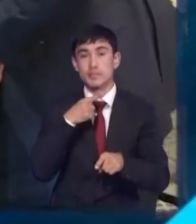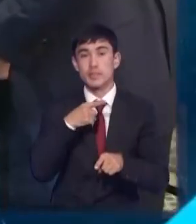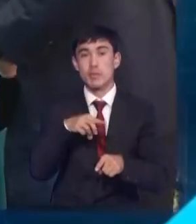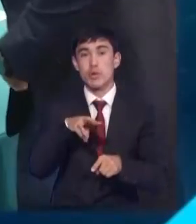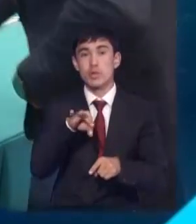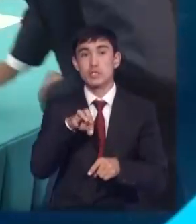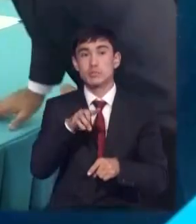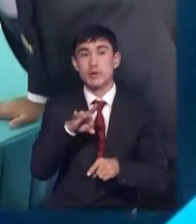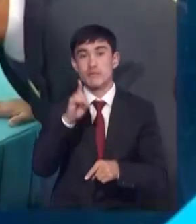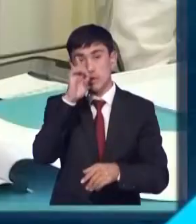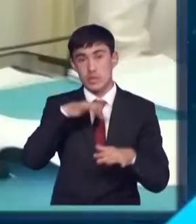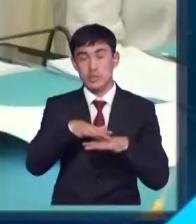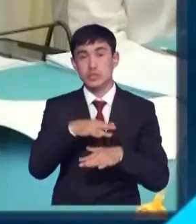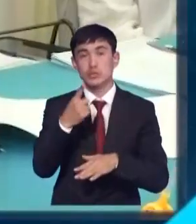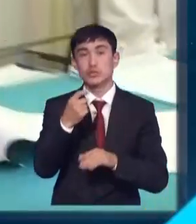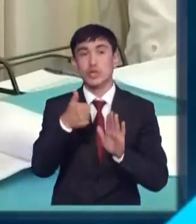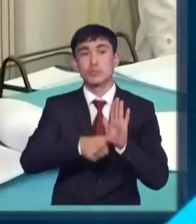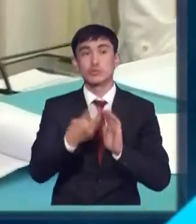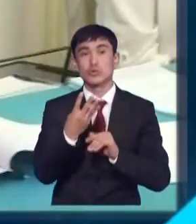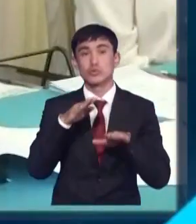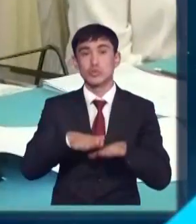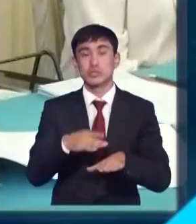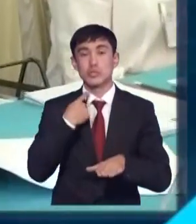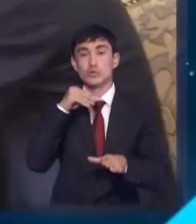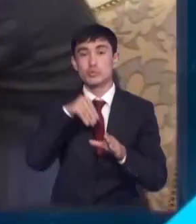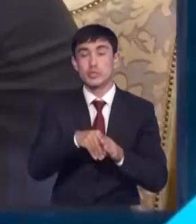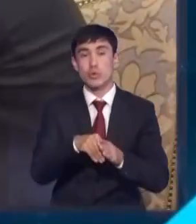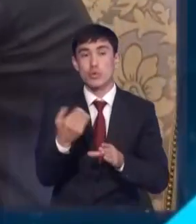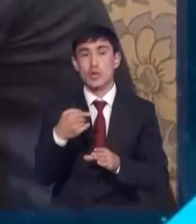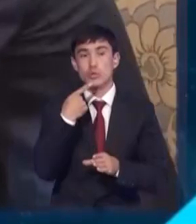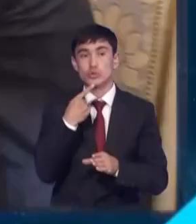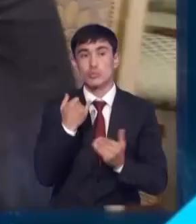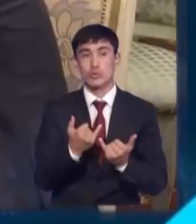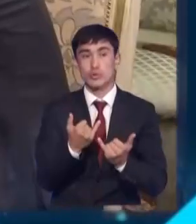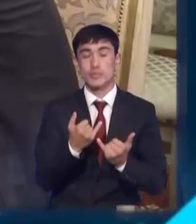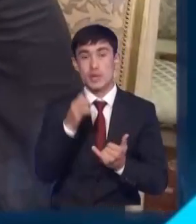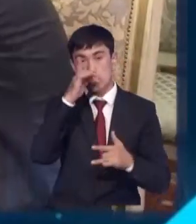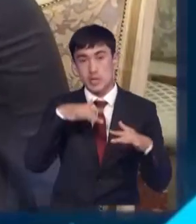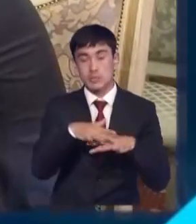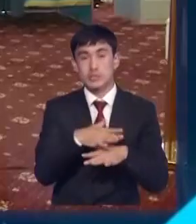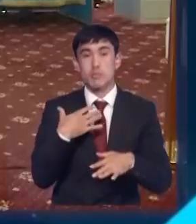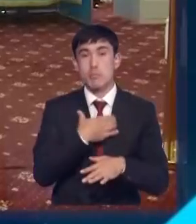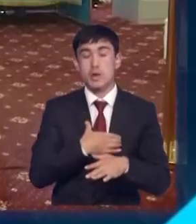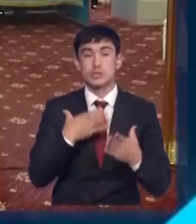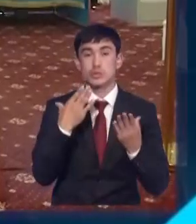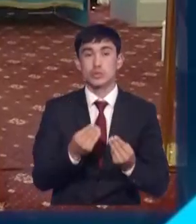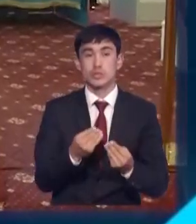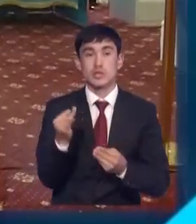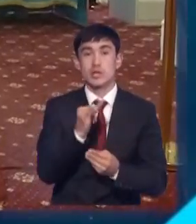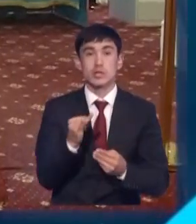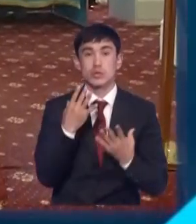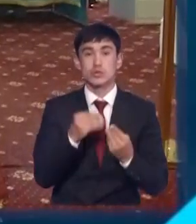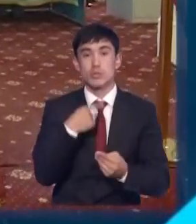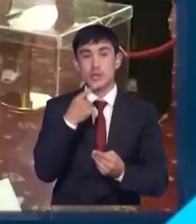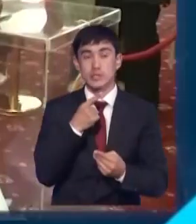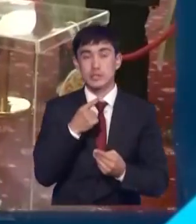Мәулен Әшімбаев елордадағы 164-ші учаскеде дауыс берді. Оның айтуынша, бүгін елімізде маңызды күн, тарихи күн деп